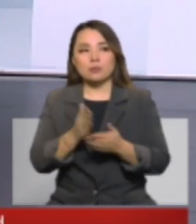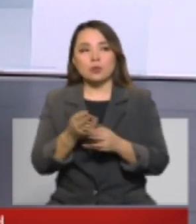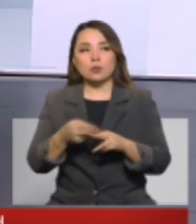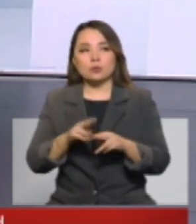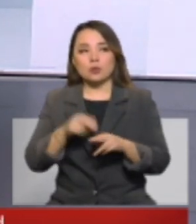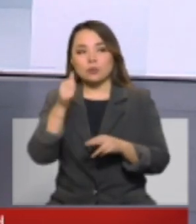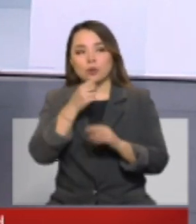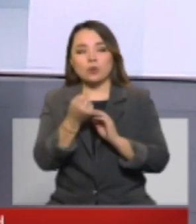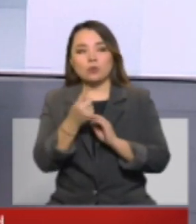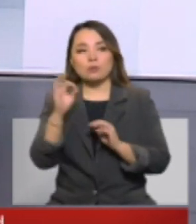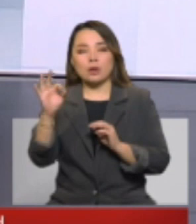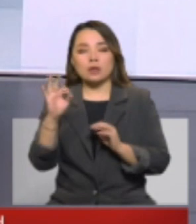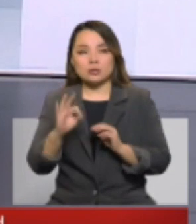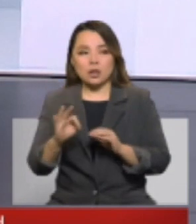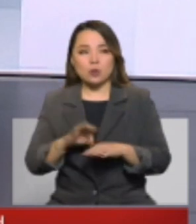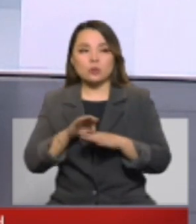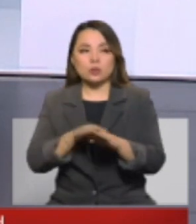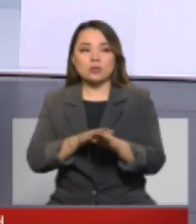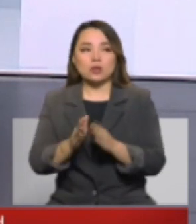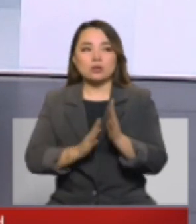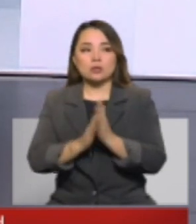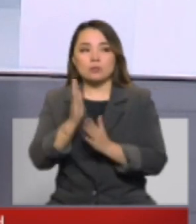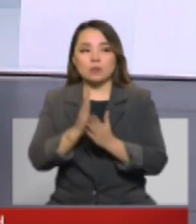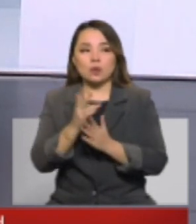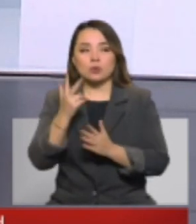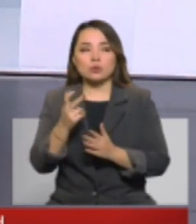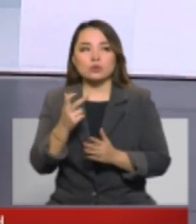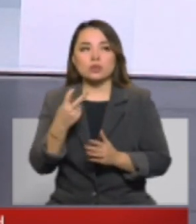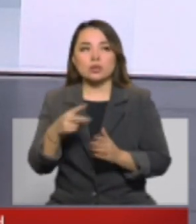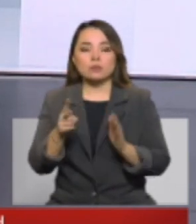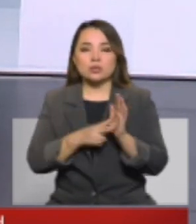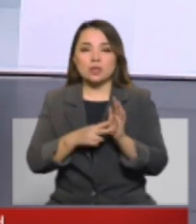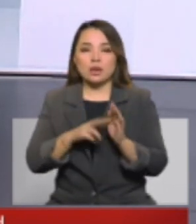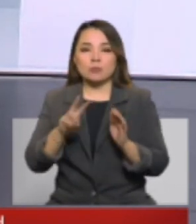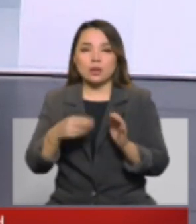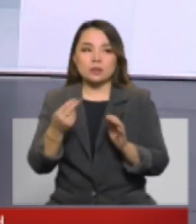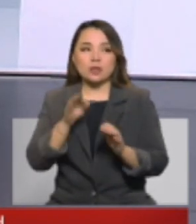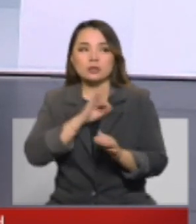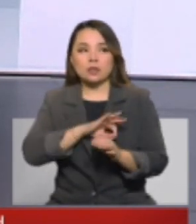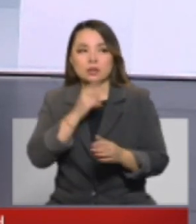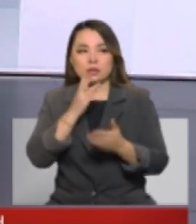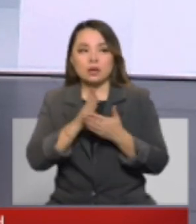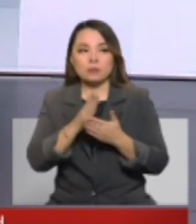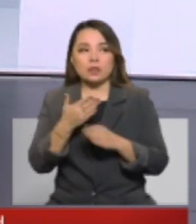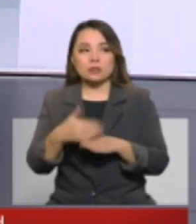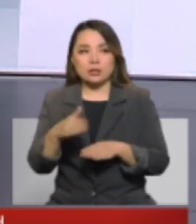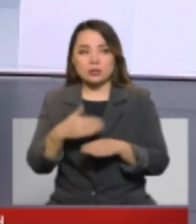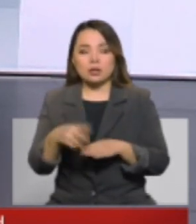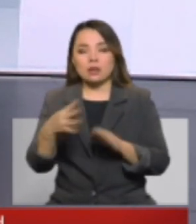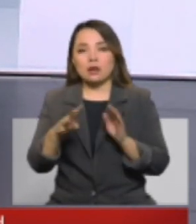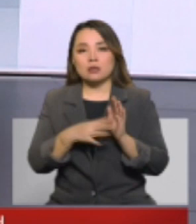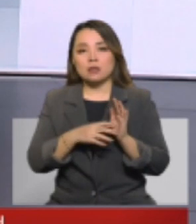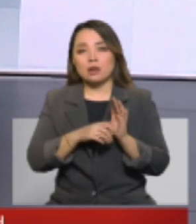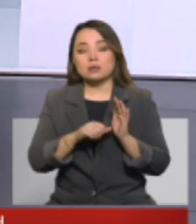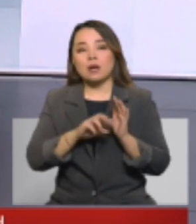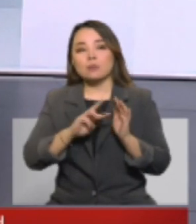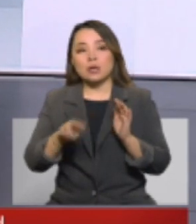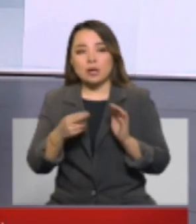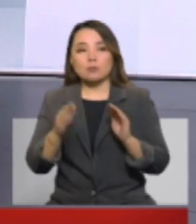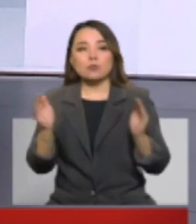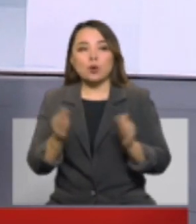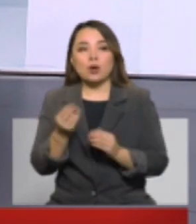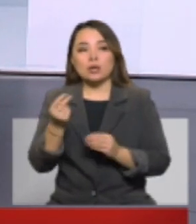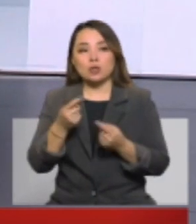биыл 11%-ға өскен, оның ішінде 327 миллиард теңге тұтынушылық несие болса, 46 миллиард теңге